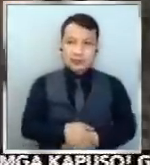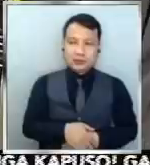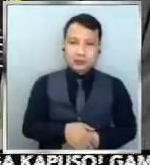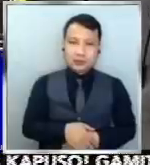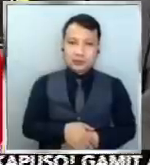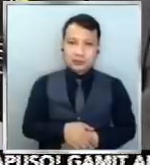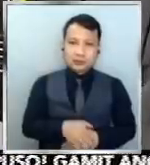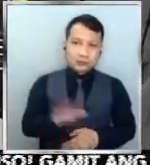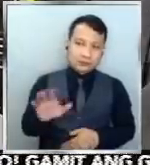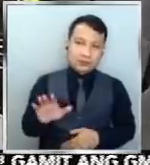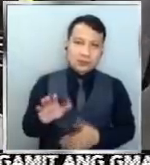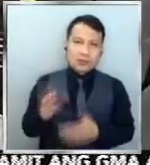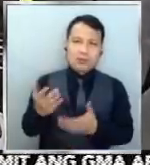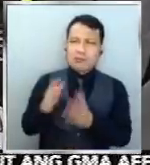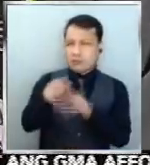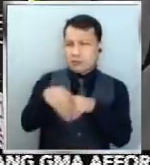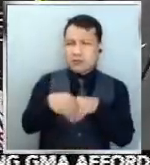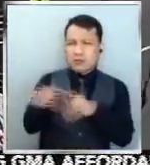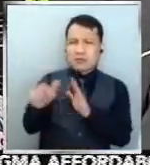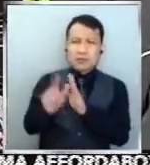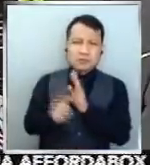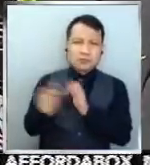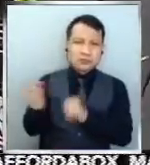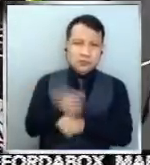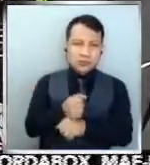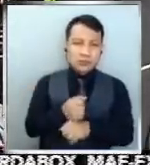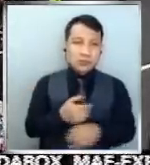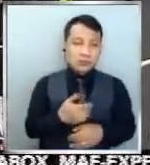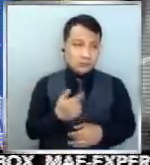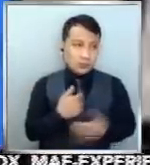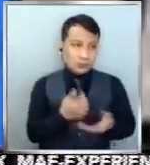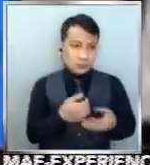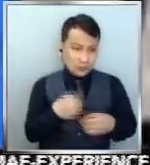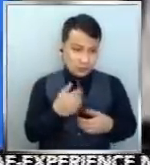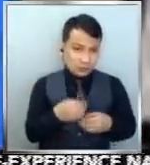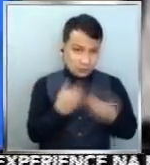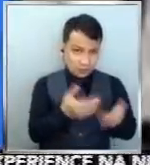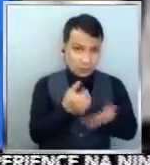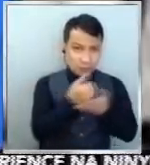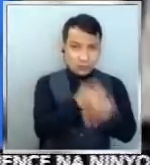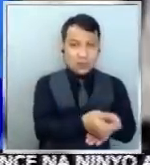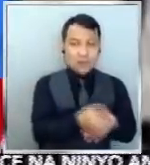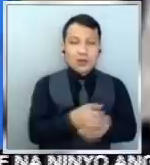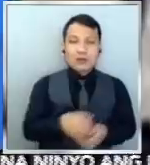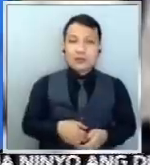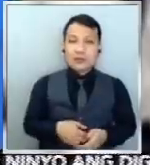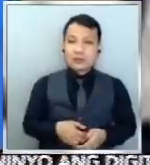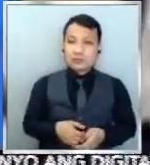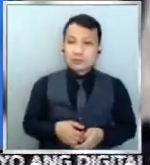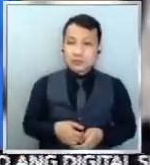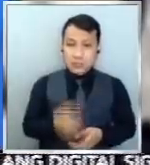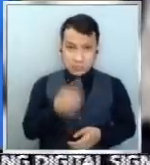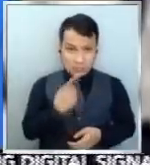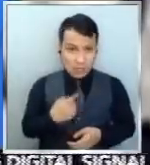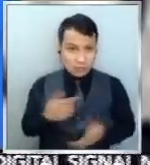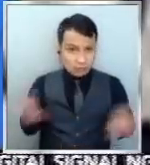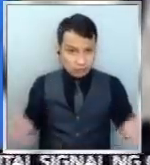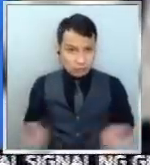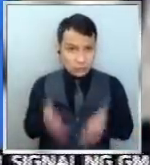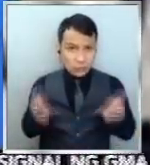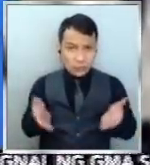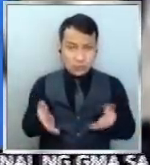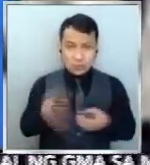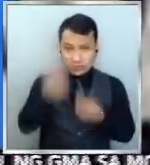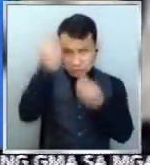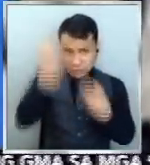abogado. May humingi ng tulong sa amin, binibigay ako namin yun. Hinihimok natin ang ating mga kabayan na isumbong sa inyong